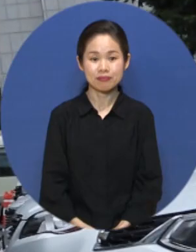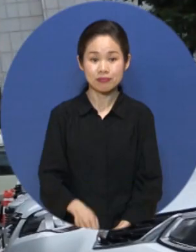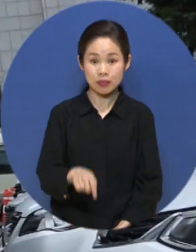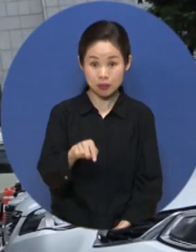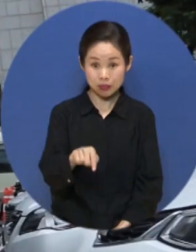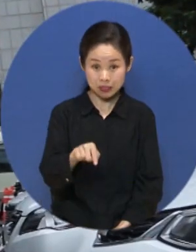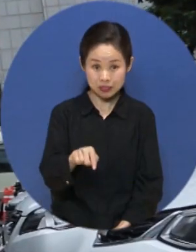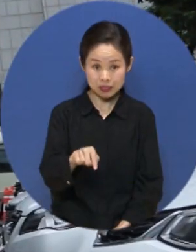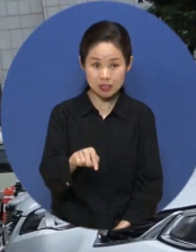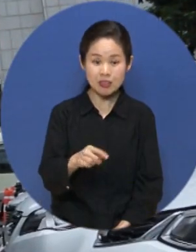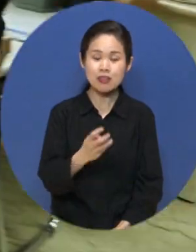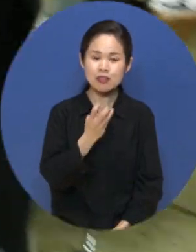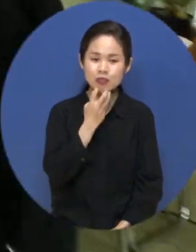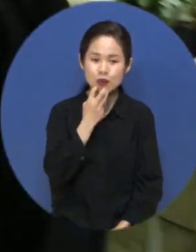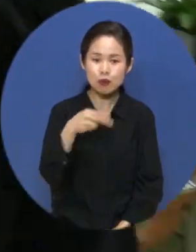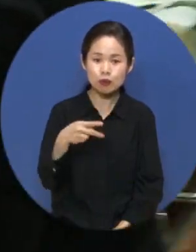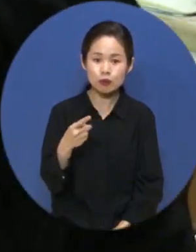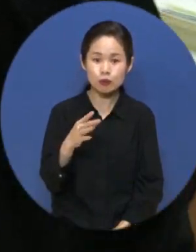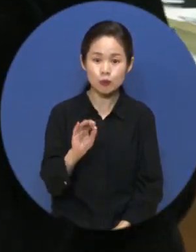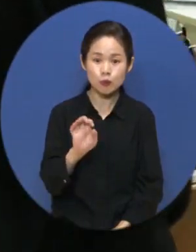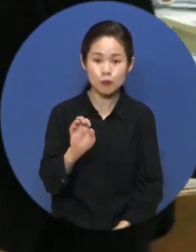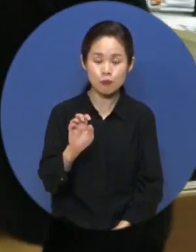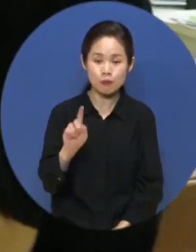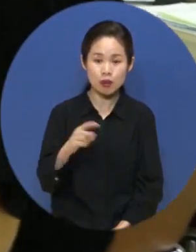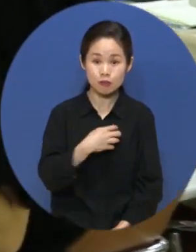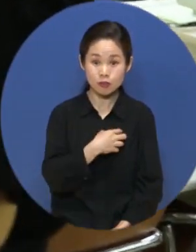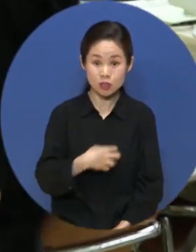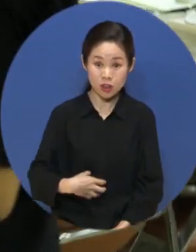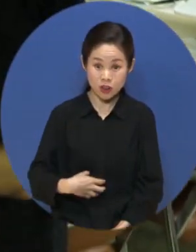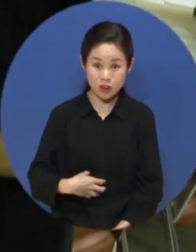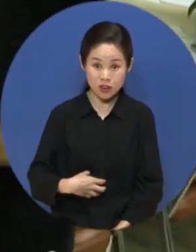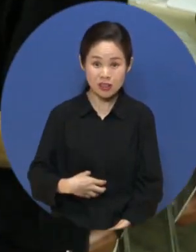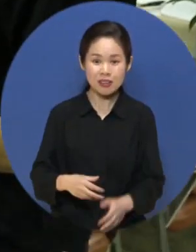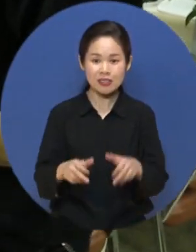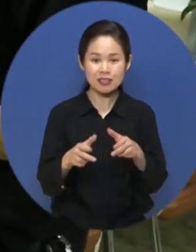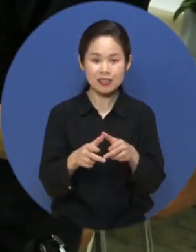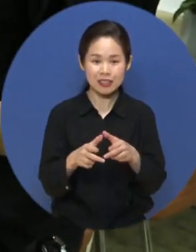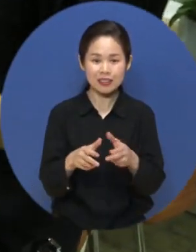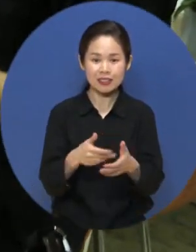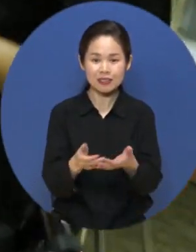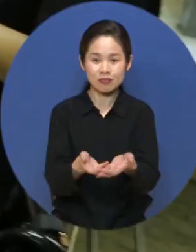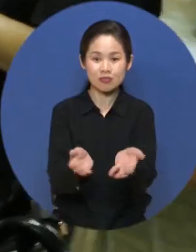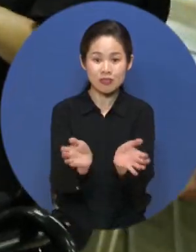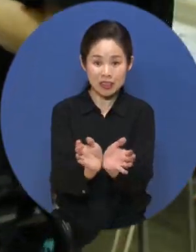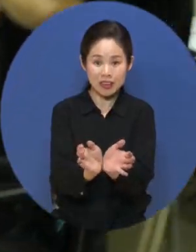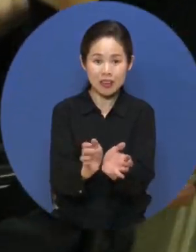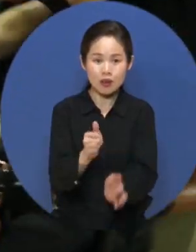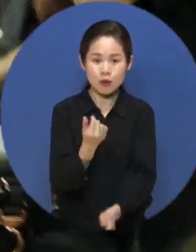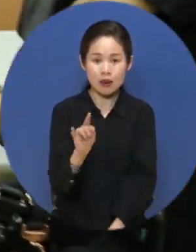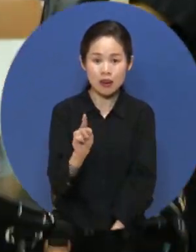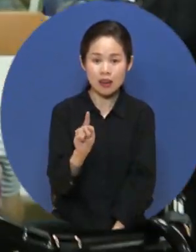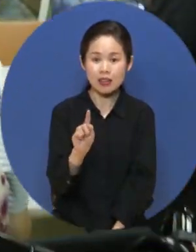이곳은 서울 송파구청에 위치한 장애인 그림동호회 화사랑의 공동작업실.